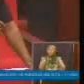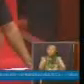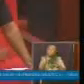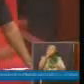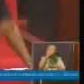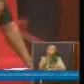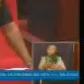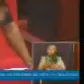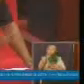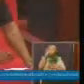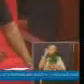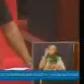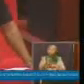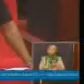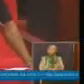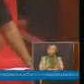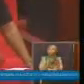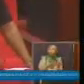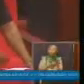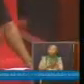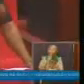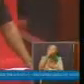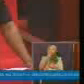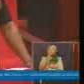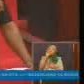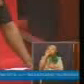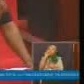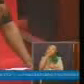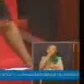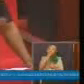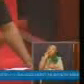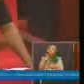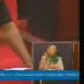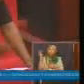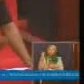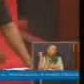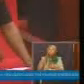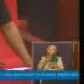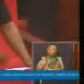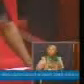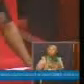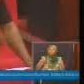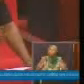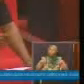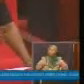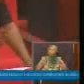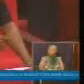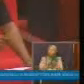kwa sababu alipotaka kutoka akawaambia jamani, wenzetu wametukubalia